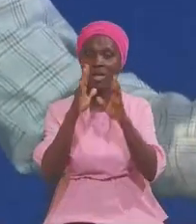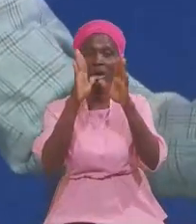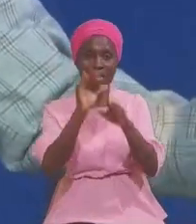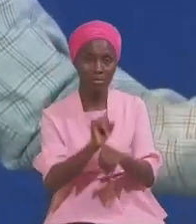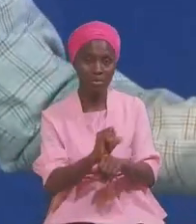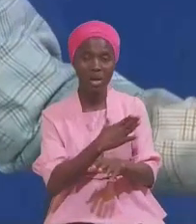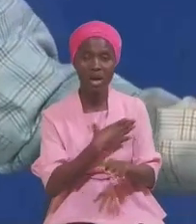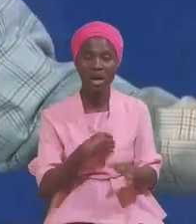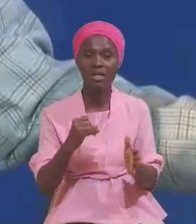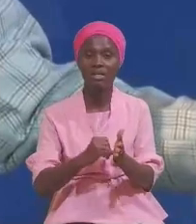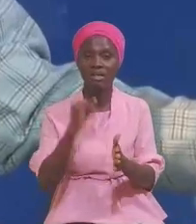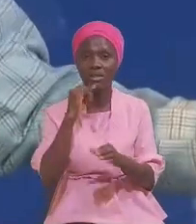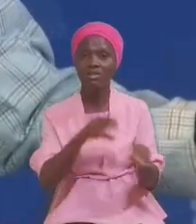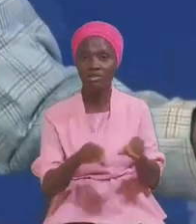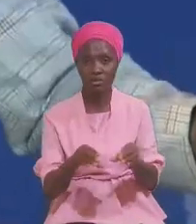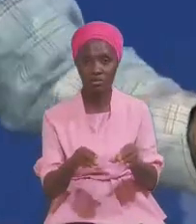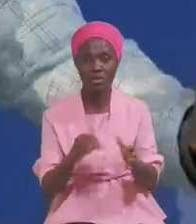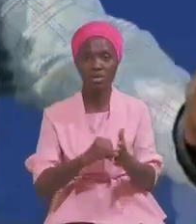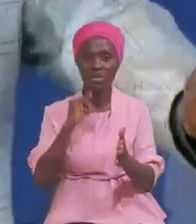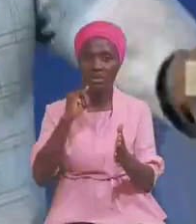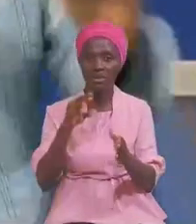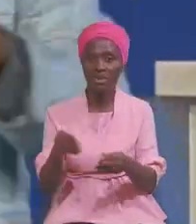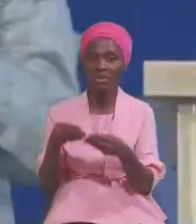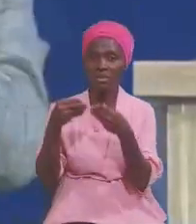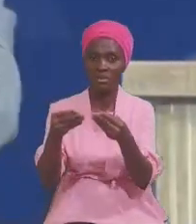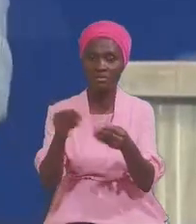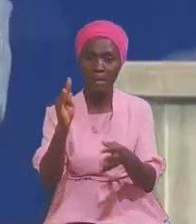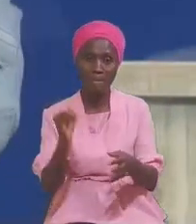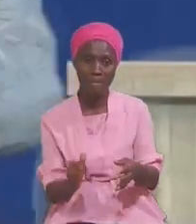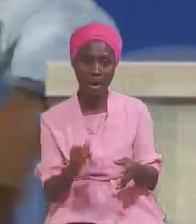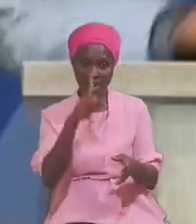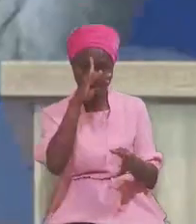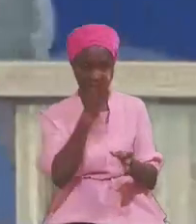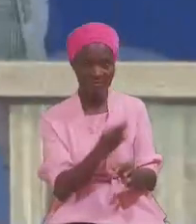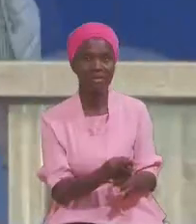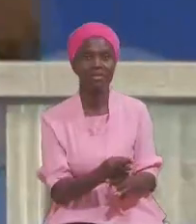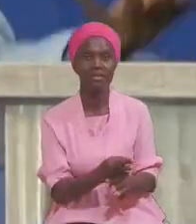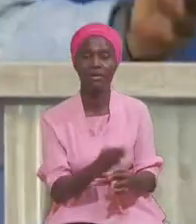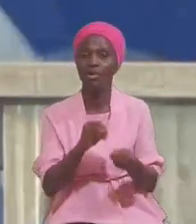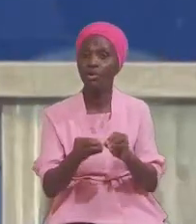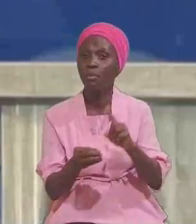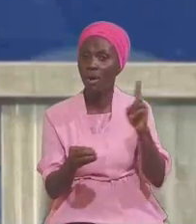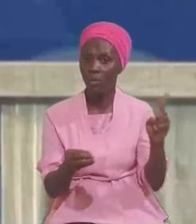miracle spécial. C'est fait et c'est donné par la foi. Deuxième et